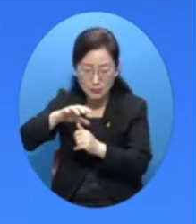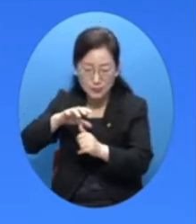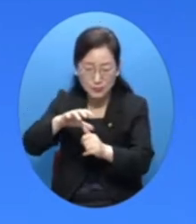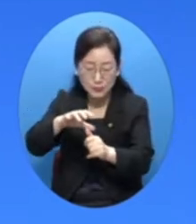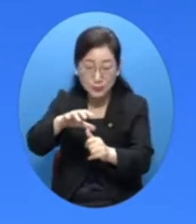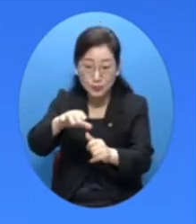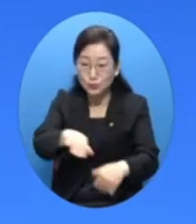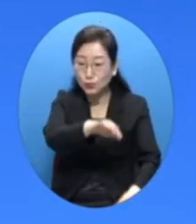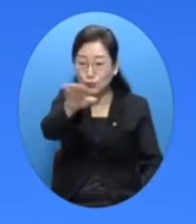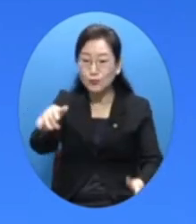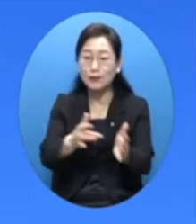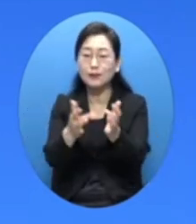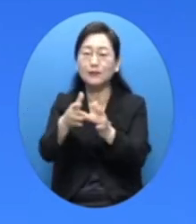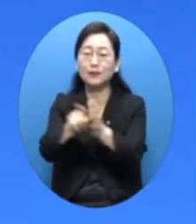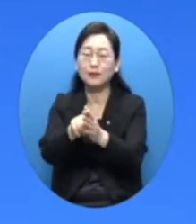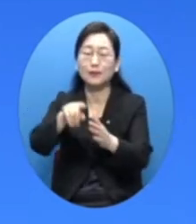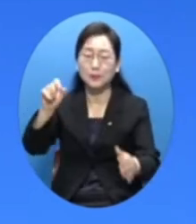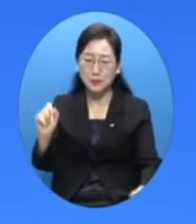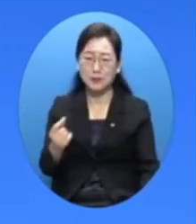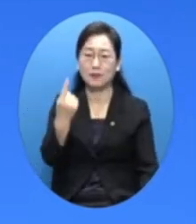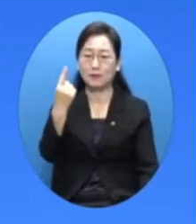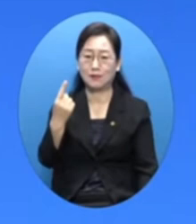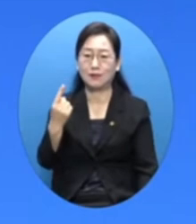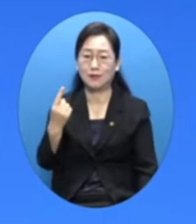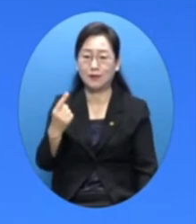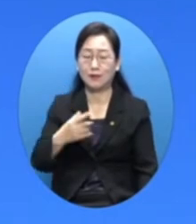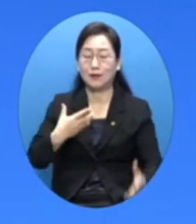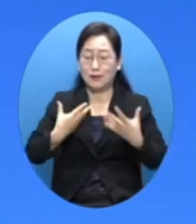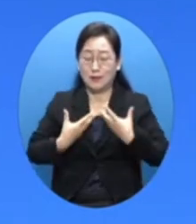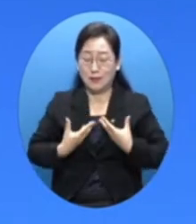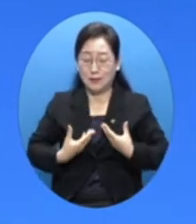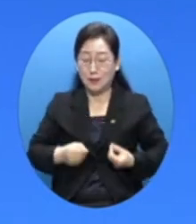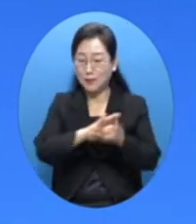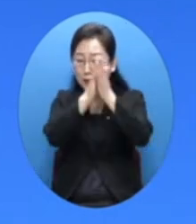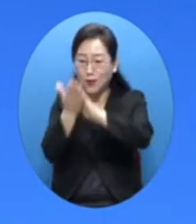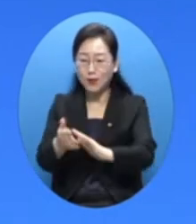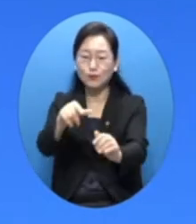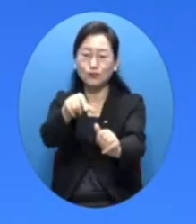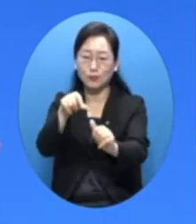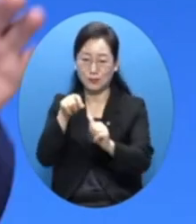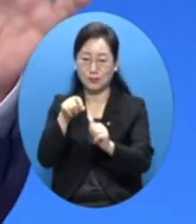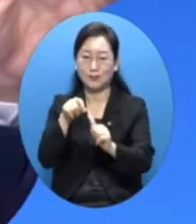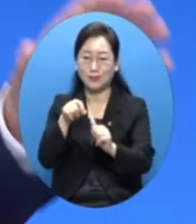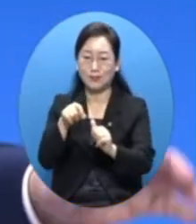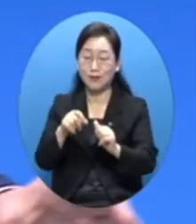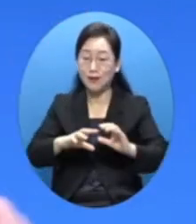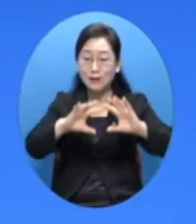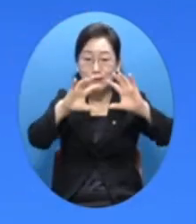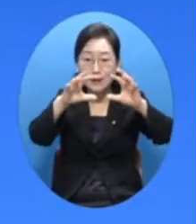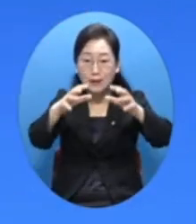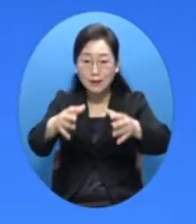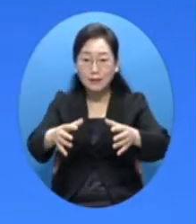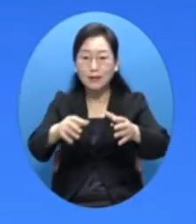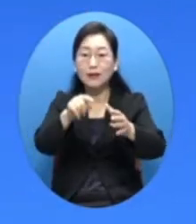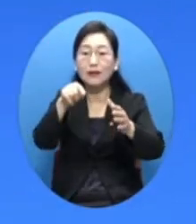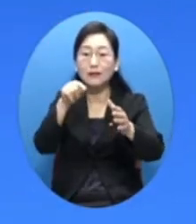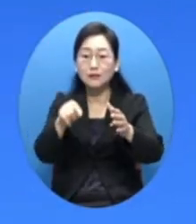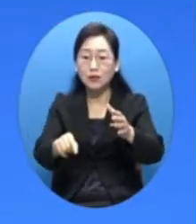예수를 믿음으로 말미암아 그 절망의 자리에서 구원을 받게 된 것입니다. 이 세상에서